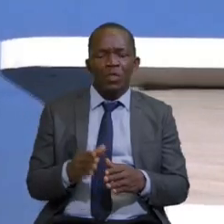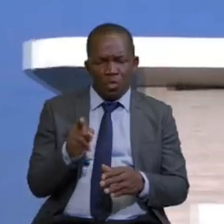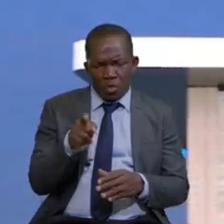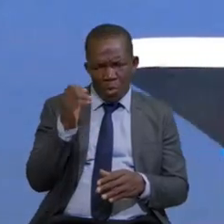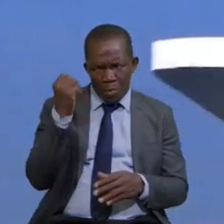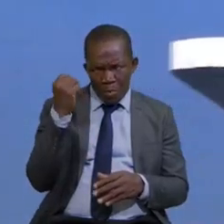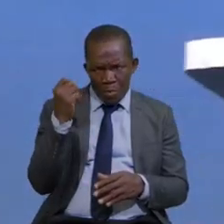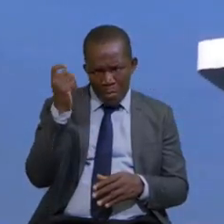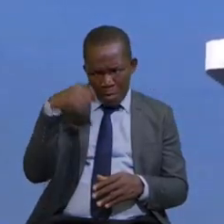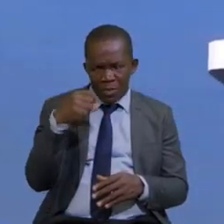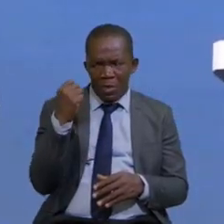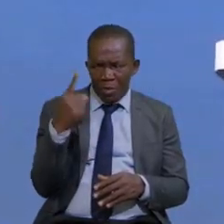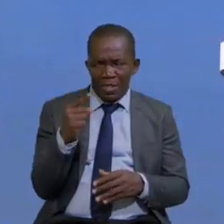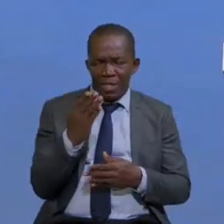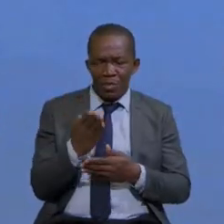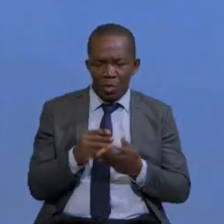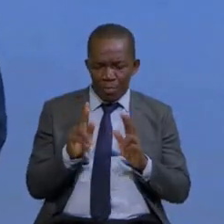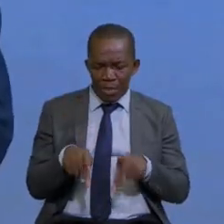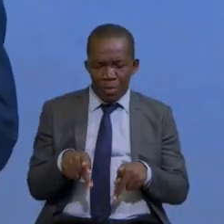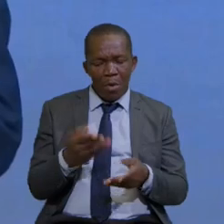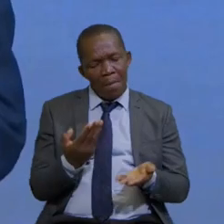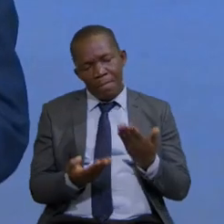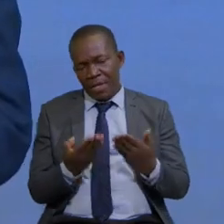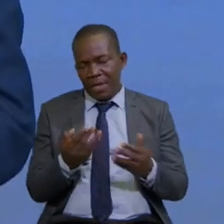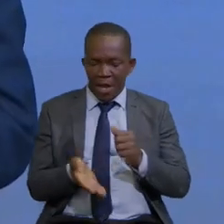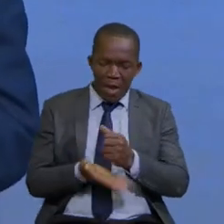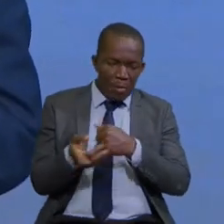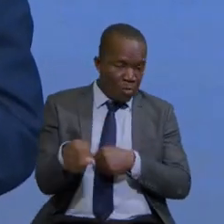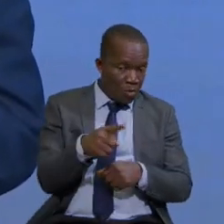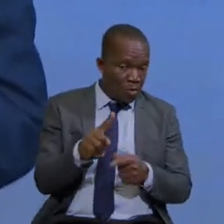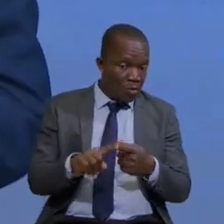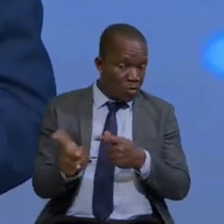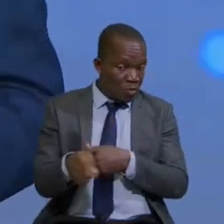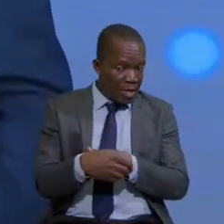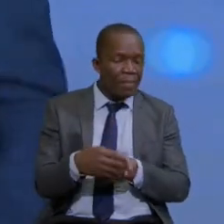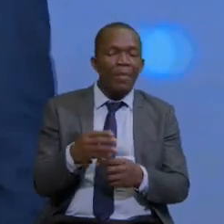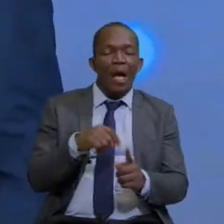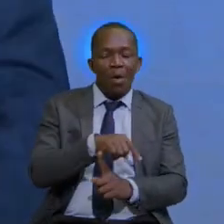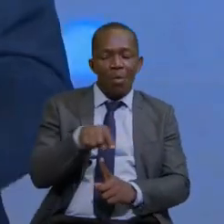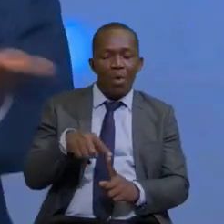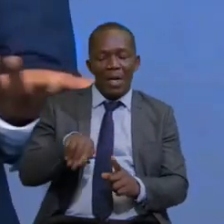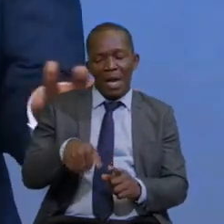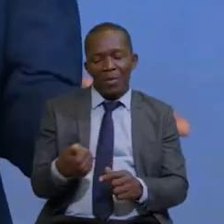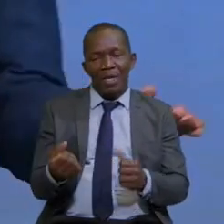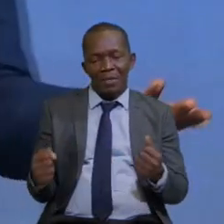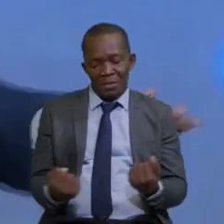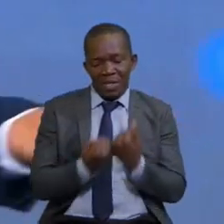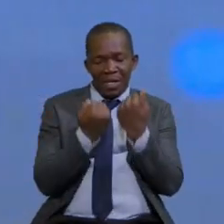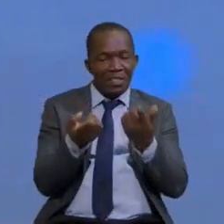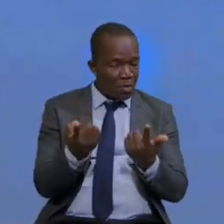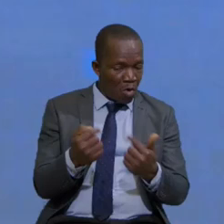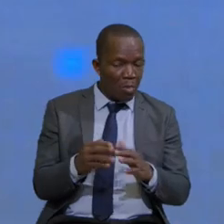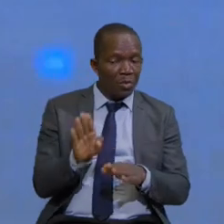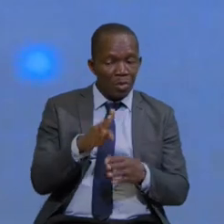Il y a des gens qui veulent t'aider aujourd'hui. Et quand un autre défi plus lourd, un plus grand défi vient,